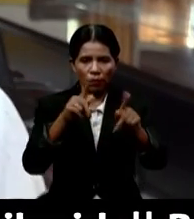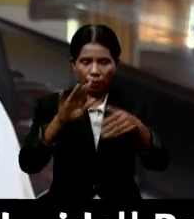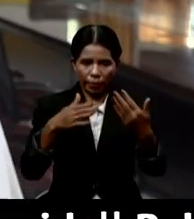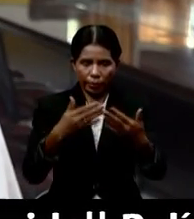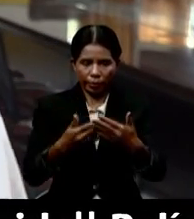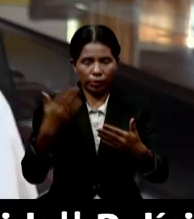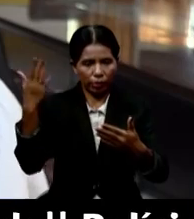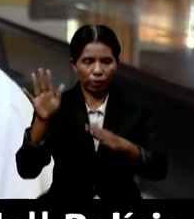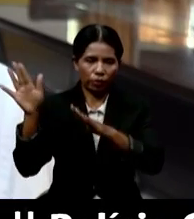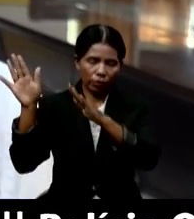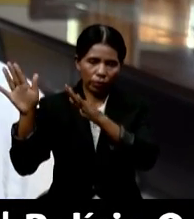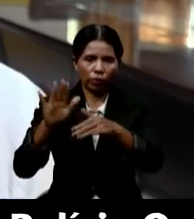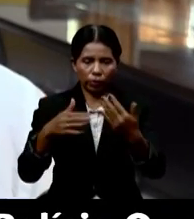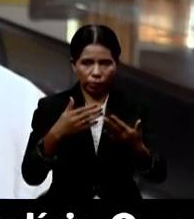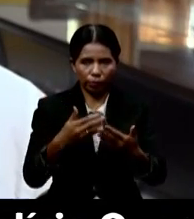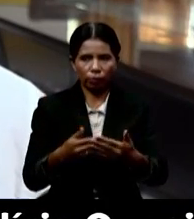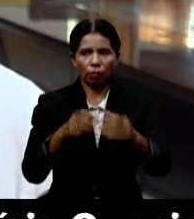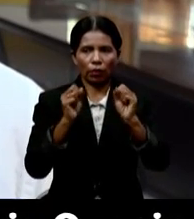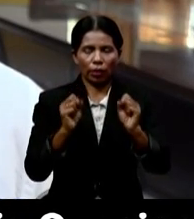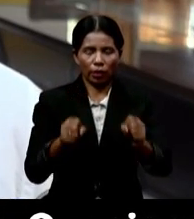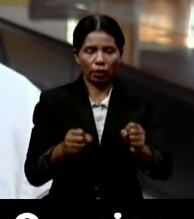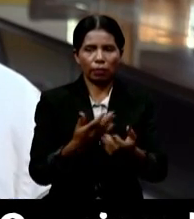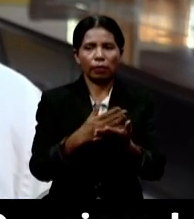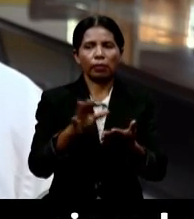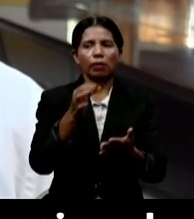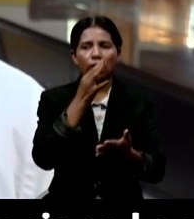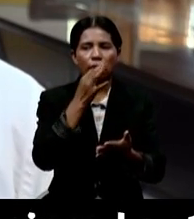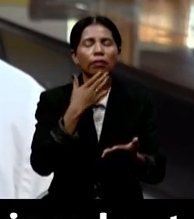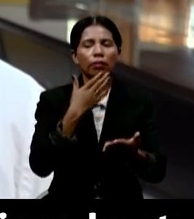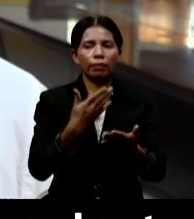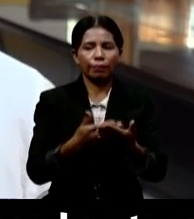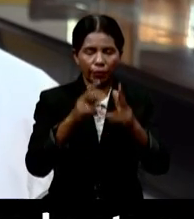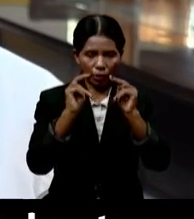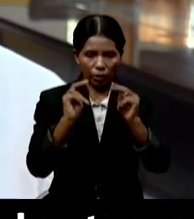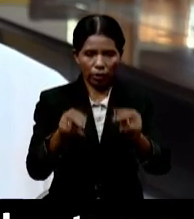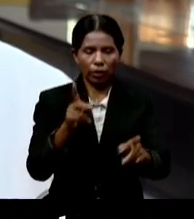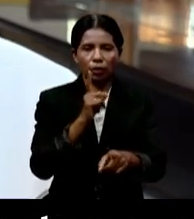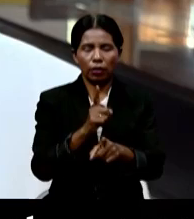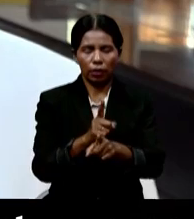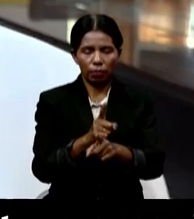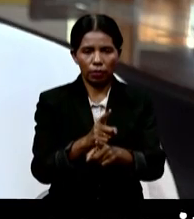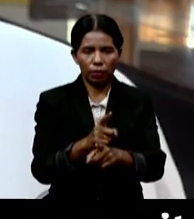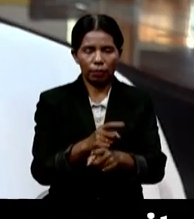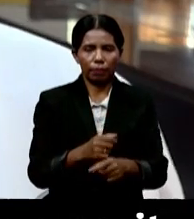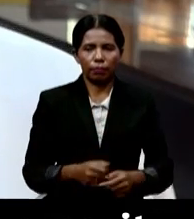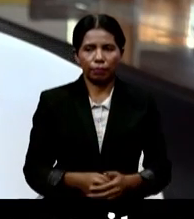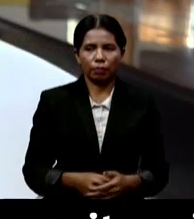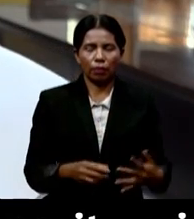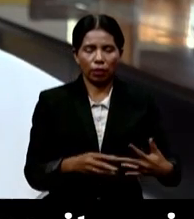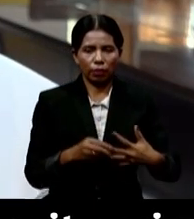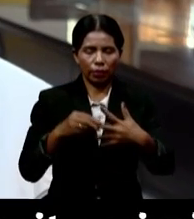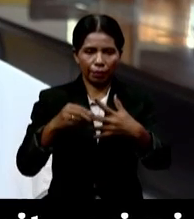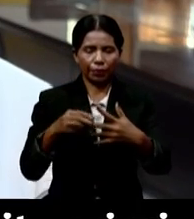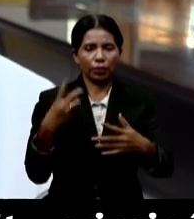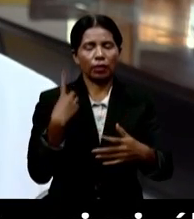yang ada secara rural sembilan motas ni bela hola hang ni bela makan sih dari baju ni bela apa konsumsi ni lalu orang. Tentang tu lulu maka